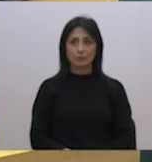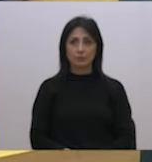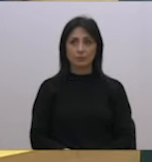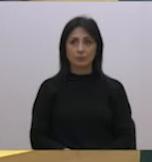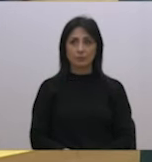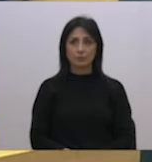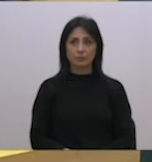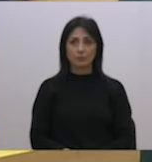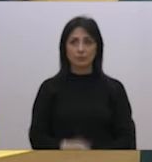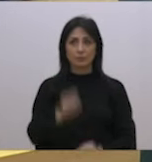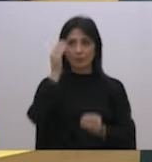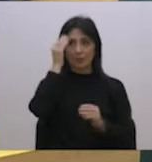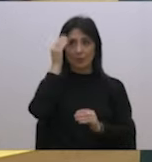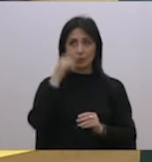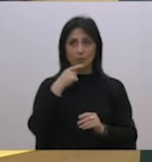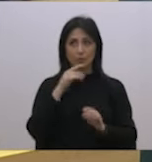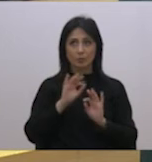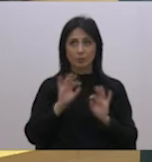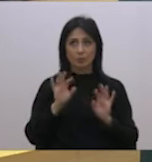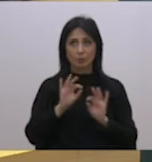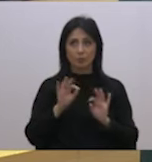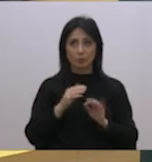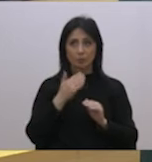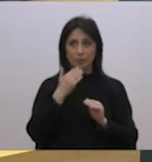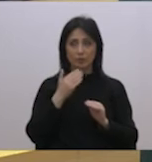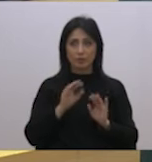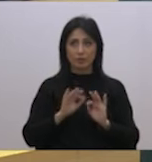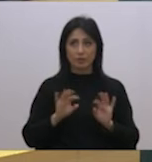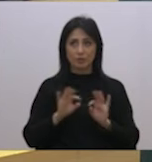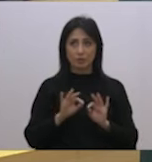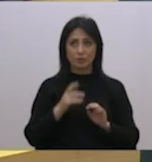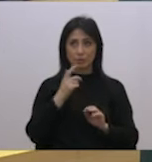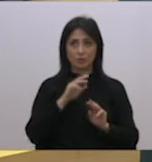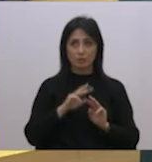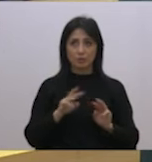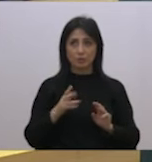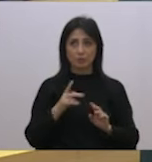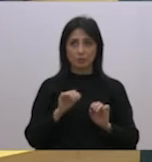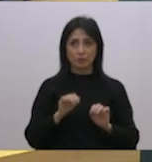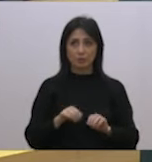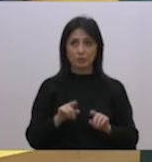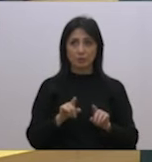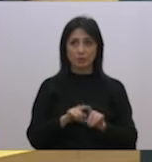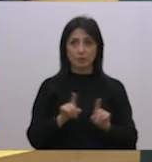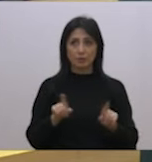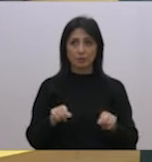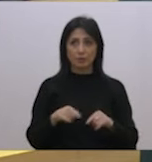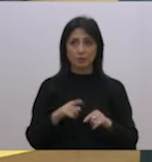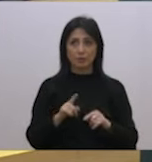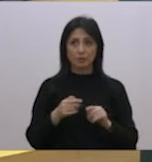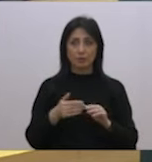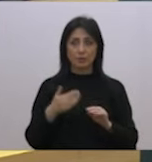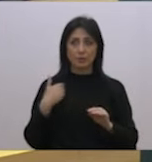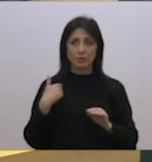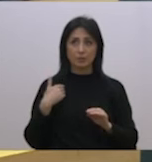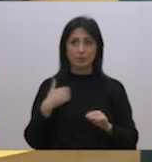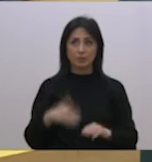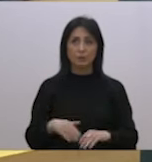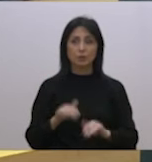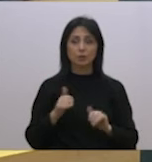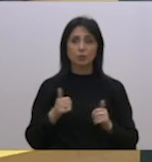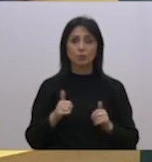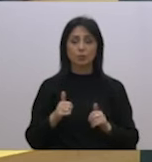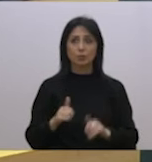asept hot, nu s-a zrima mekneva, romel s-a spolus ca noi, ver patonul ministru, tu șei liberul, scam horcil, des, manam de